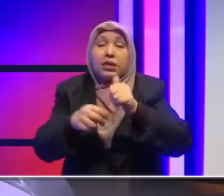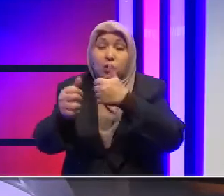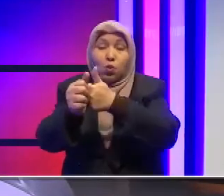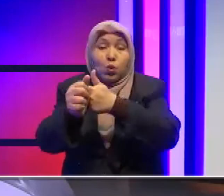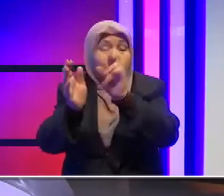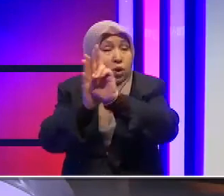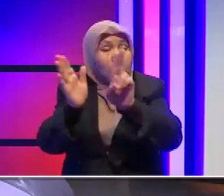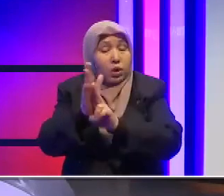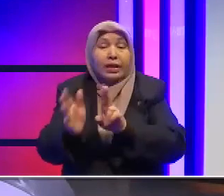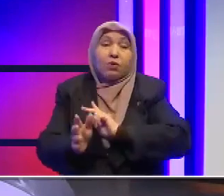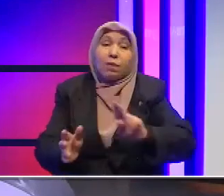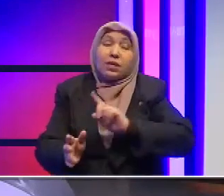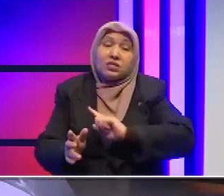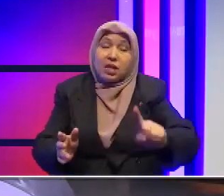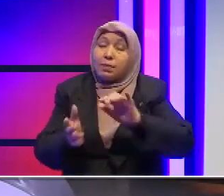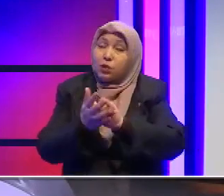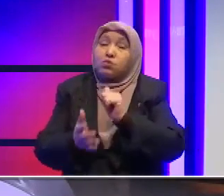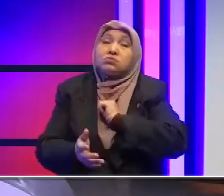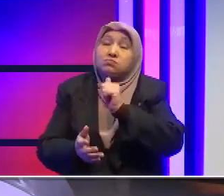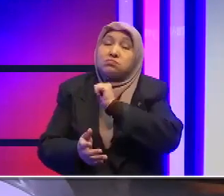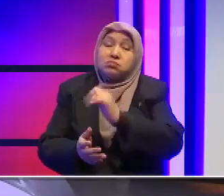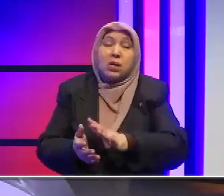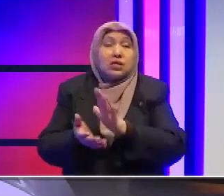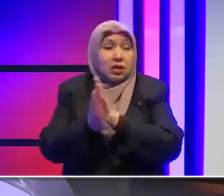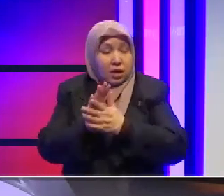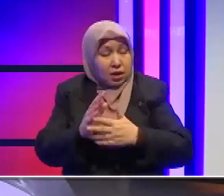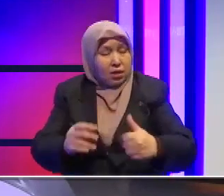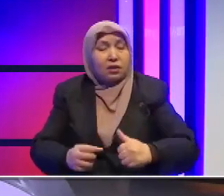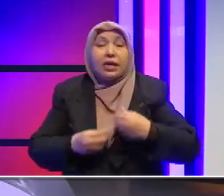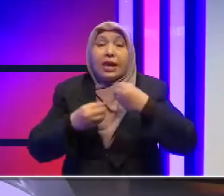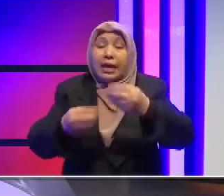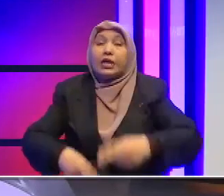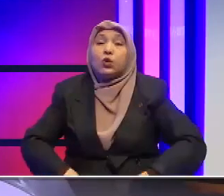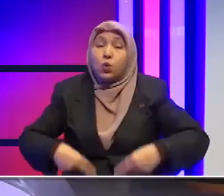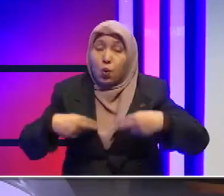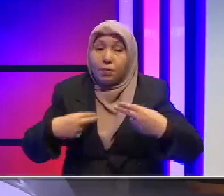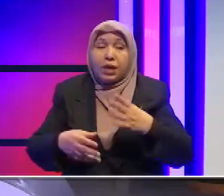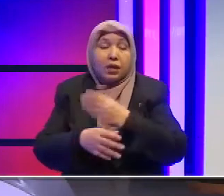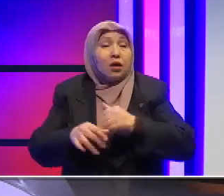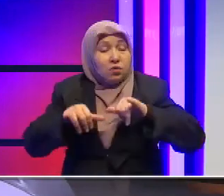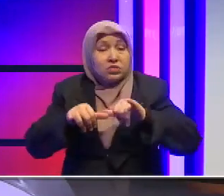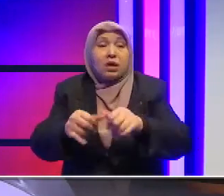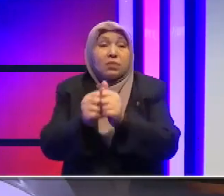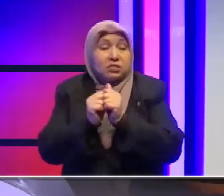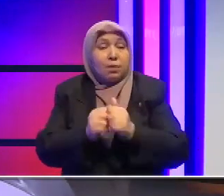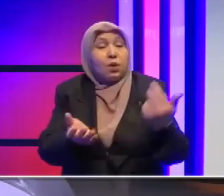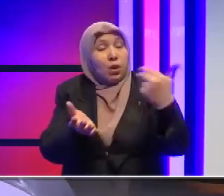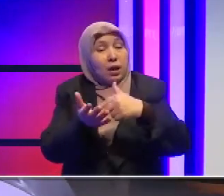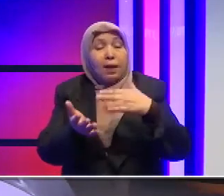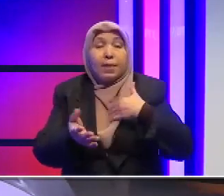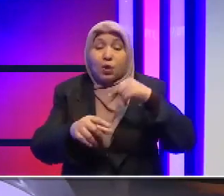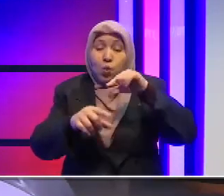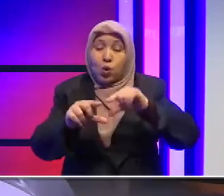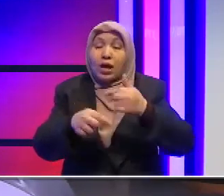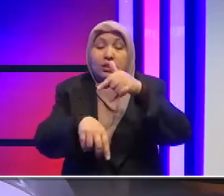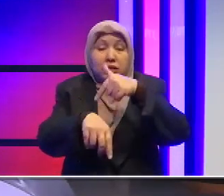syariat agama Islam ini sendiri. Ini yang kita ingin bangkitkan, kita ingin hidupkan dan teruskan bersama ulangan My Quran Time malam